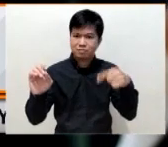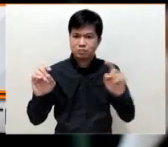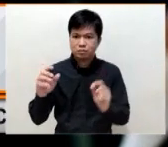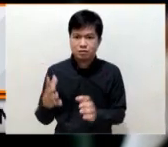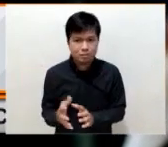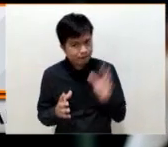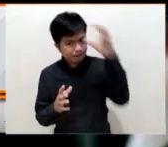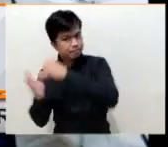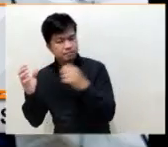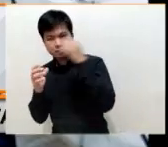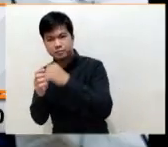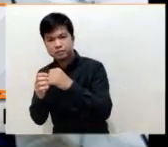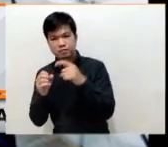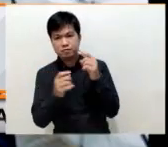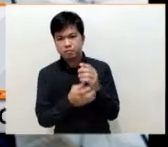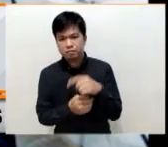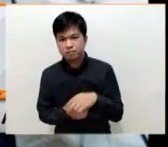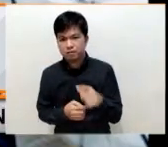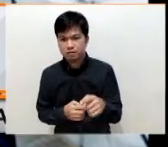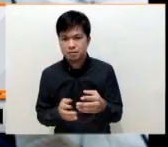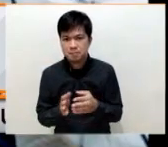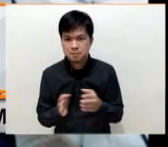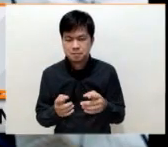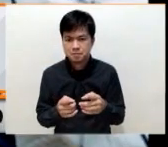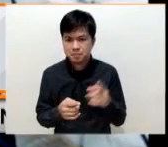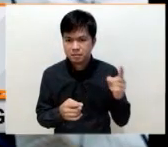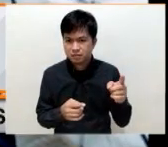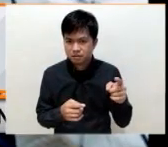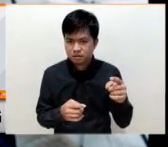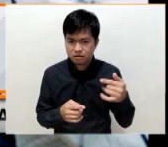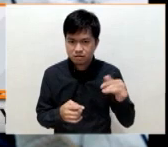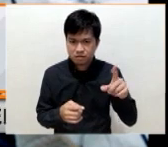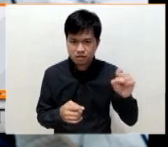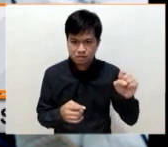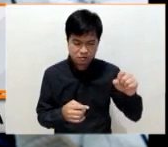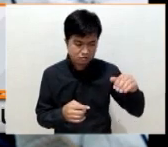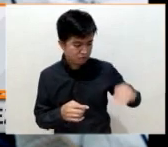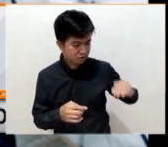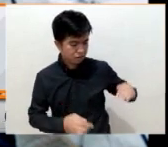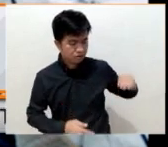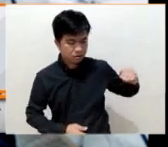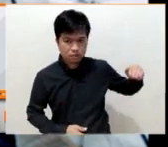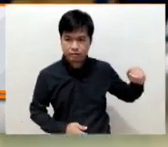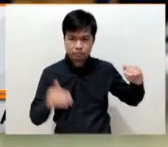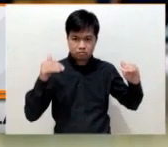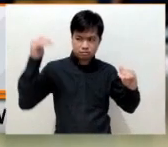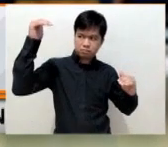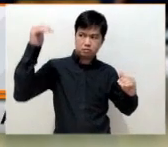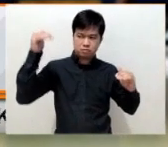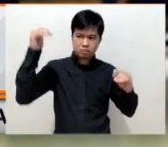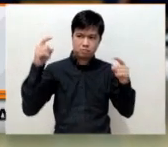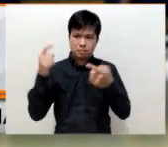aminado naman si Coach Chot na ito ang biggest concern ng Gilas given na maliliit tayo compared sa ibang bansa. Pero tuloy-tuloy naman ang training ng